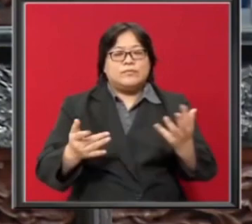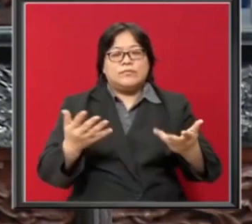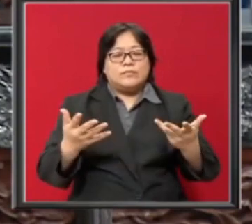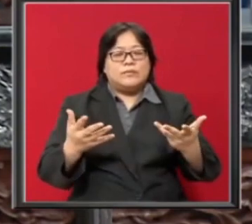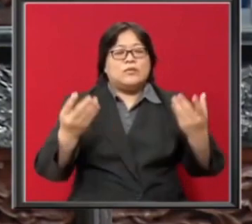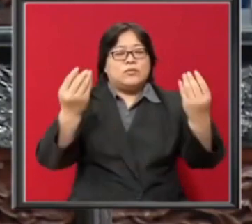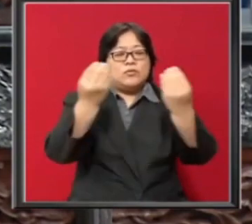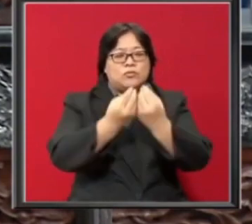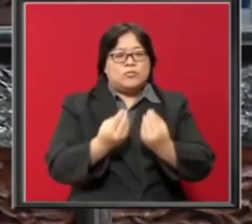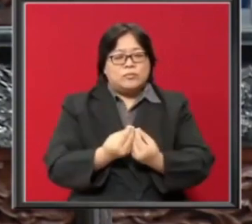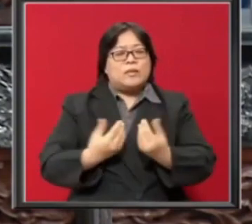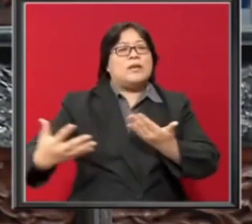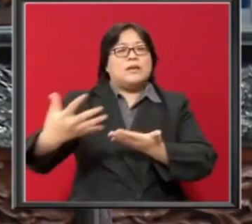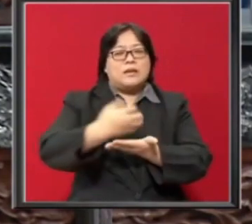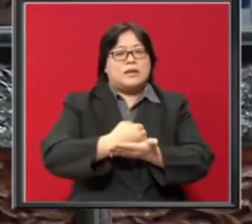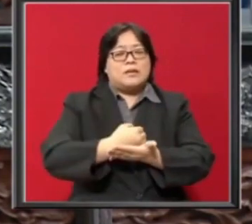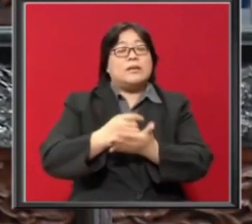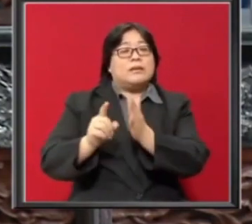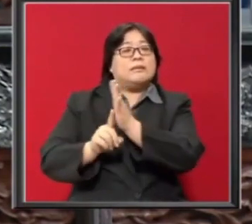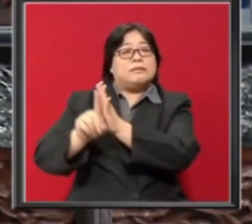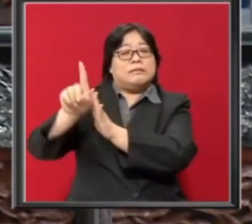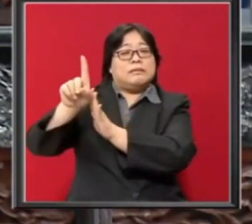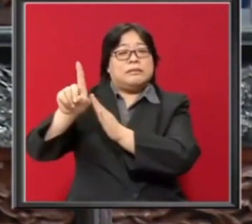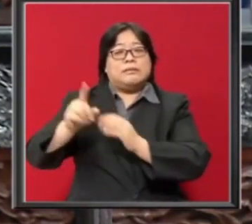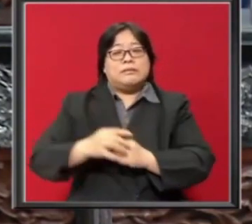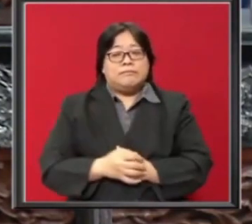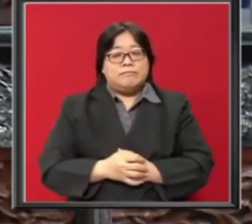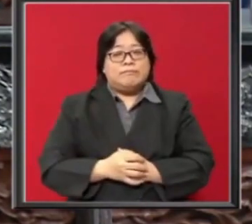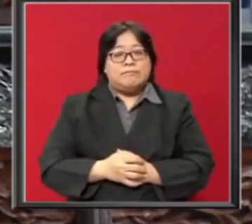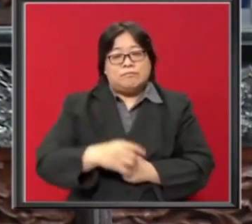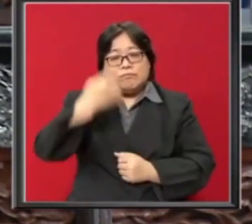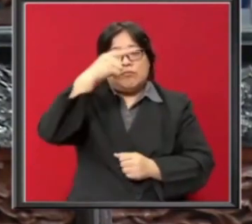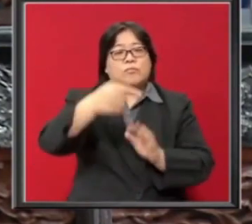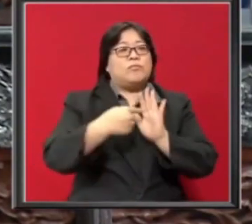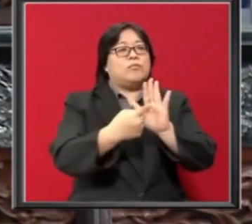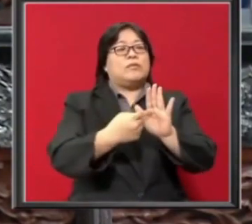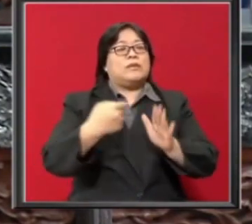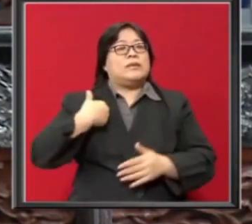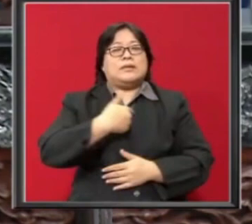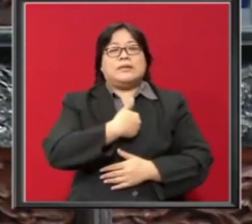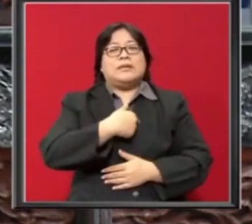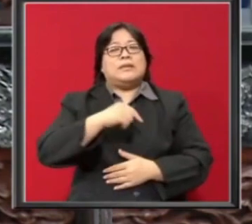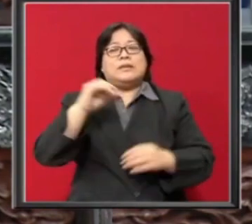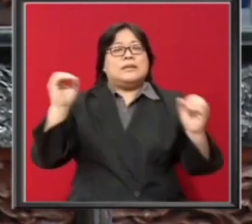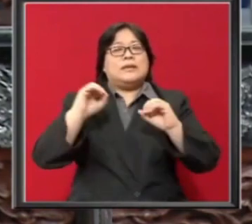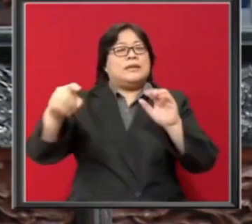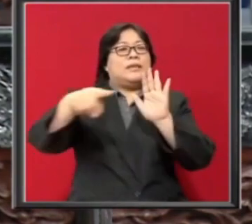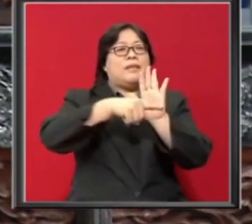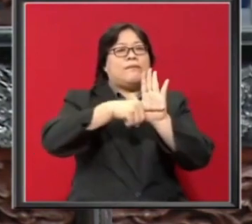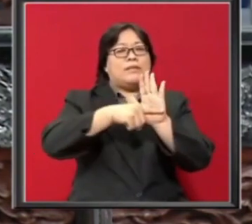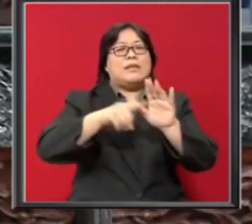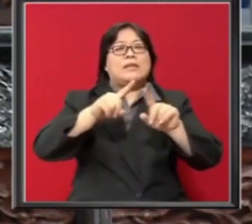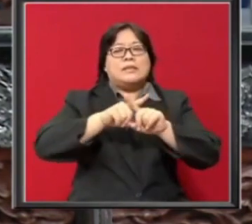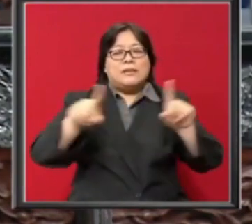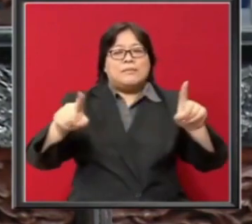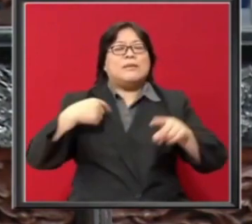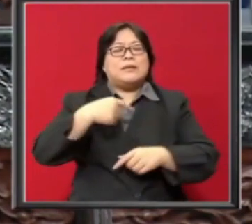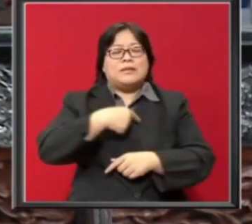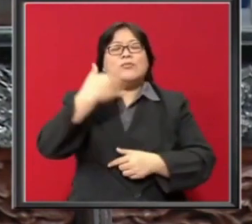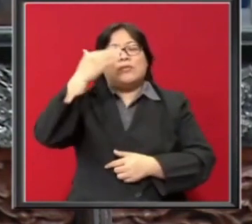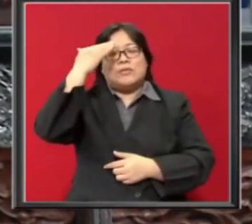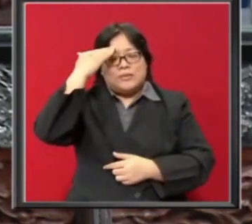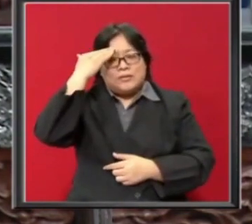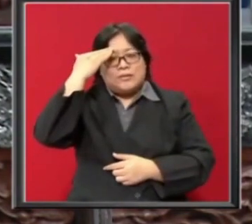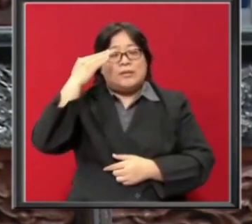angka pendapatan agak tinggi untuk menunjukkan supaya kita tidak mengalami defisit Padahal kita